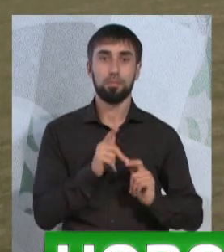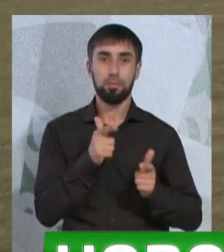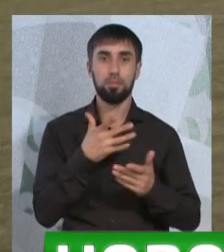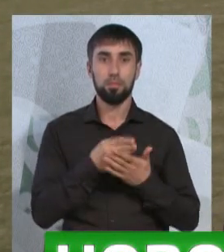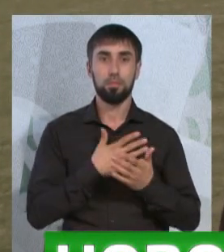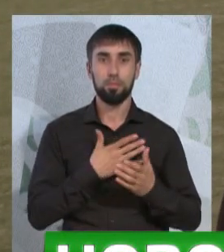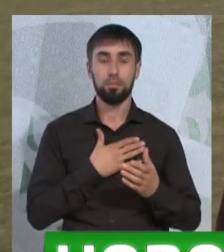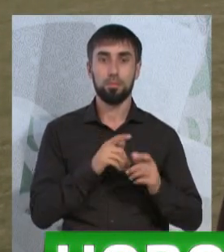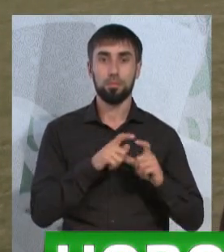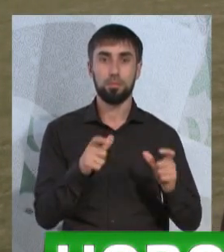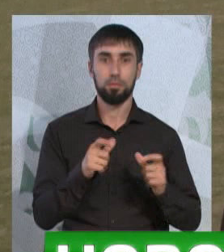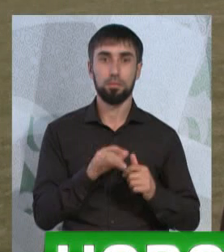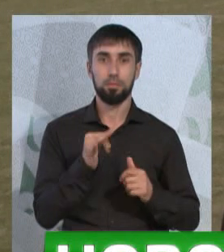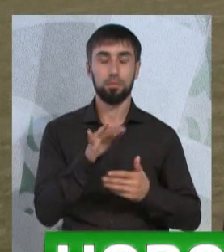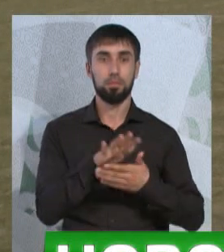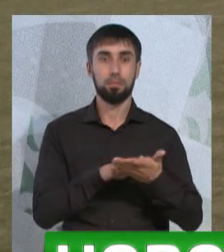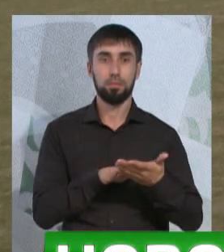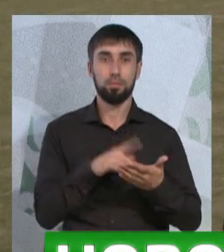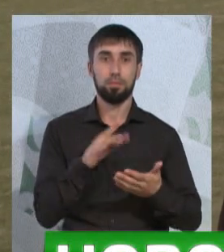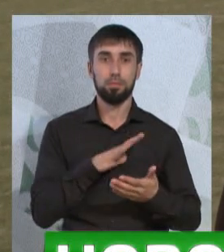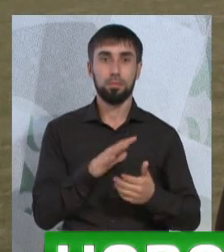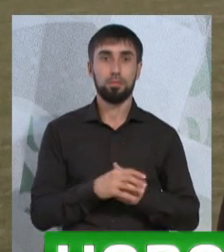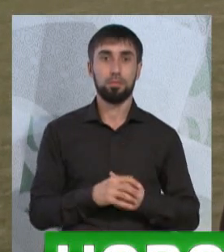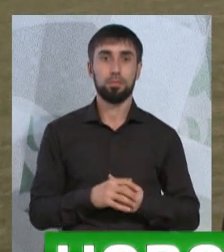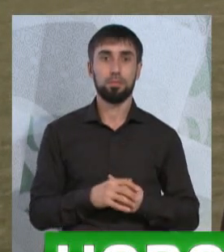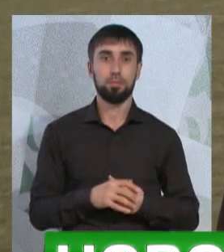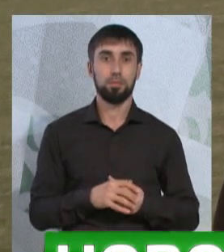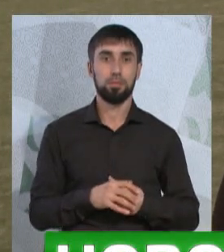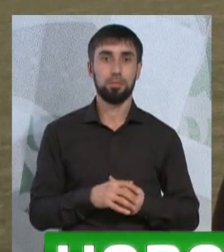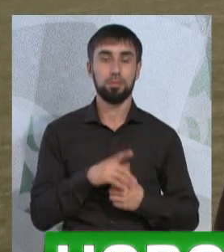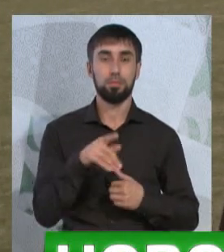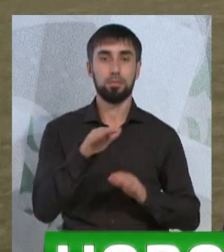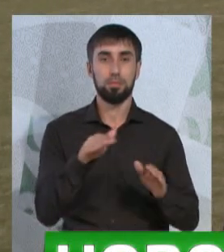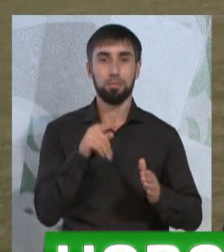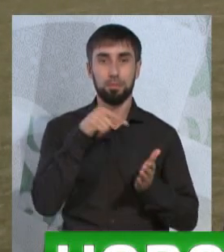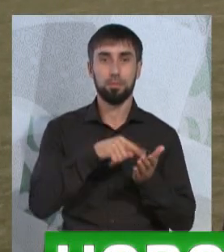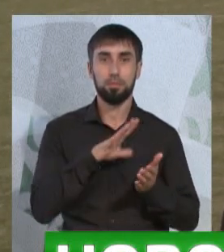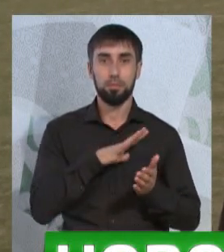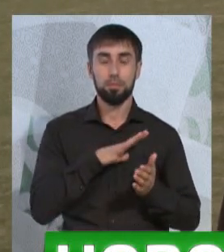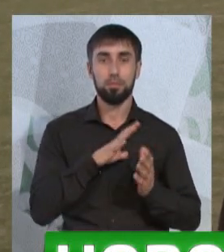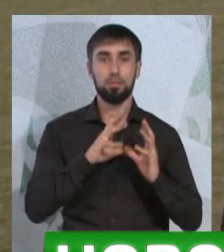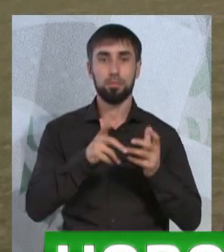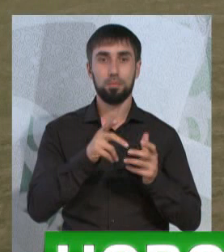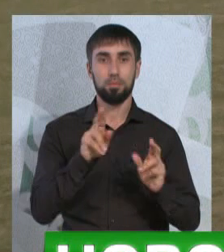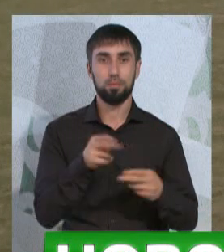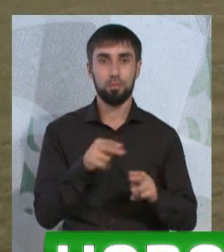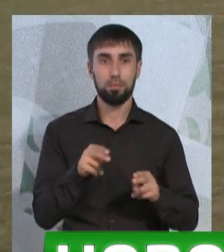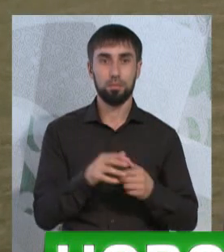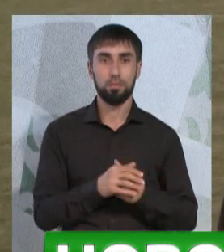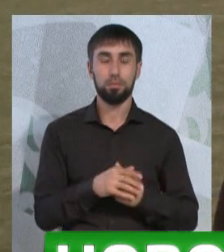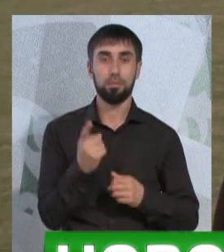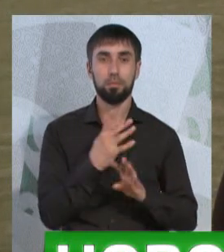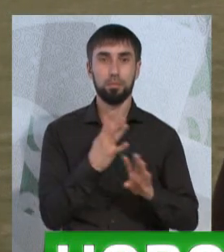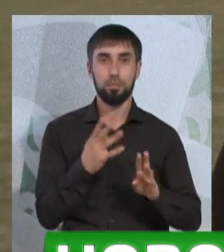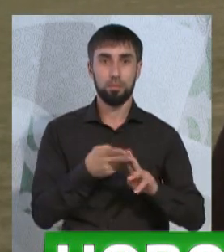школу. И в дальнейшем, чтобы наши дети попали в клубы, мировые клубы. В первую